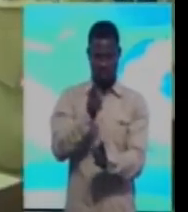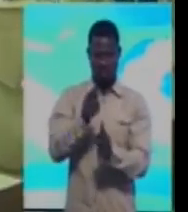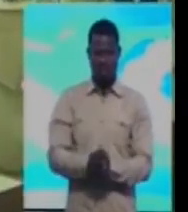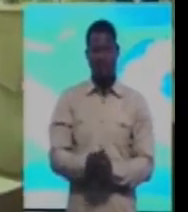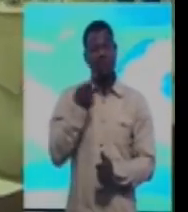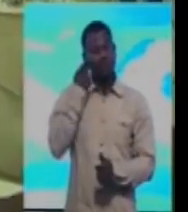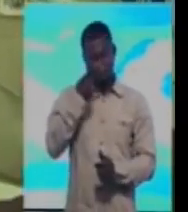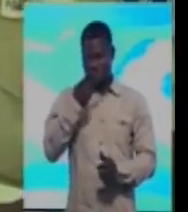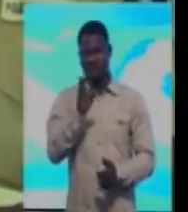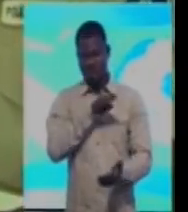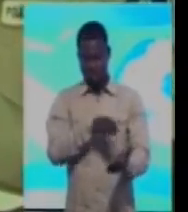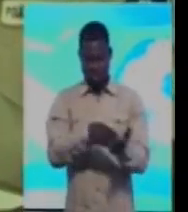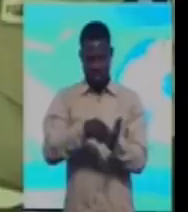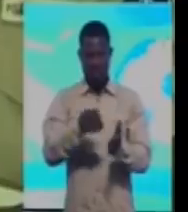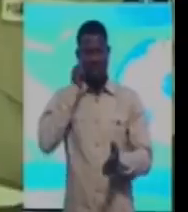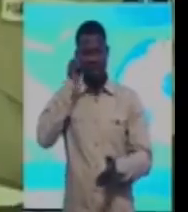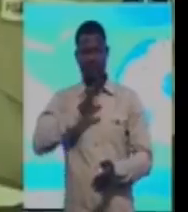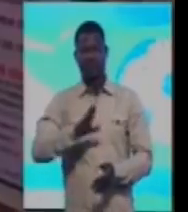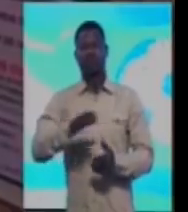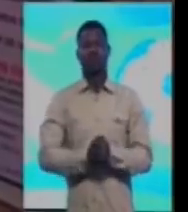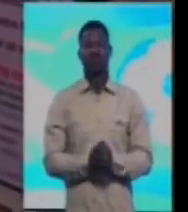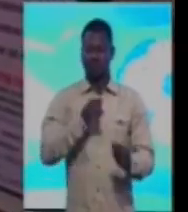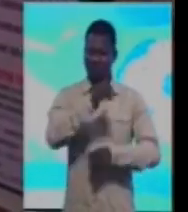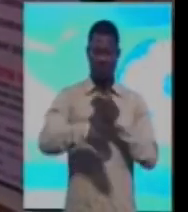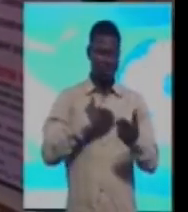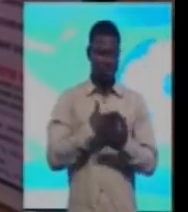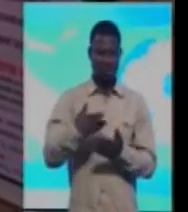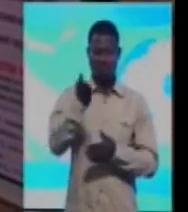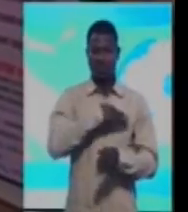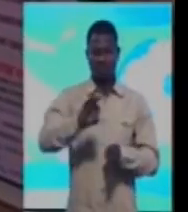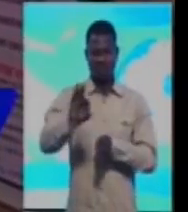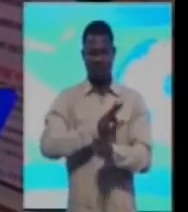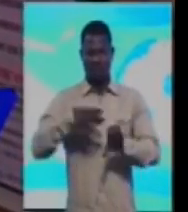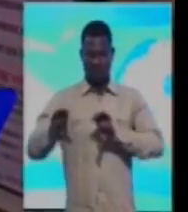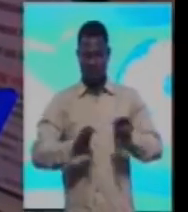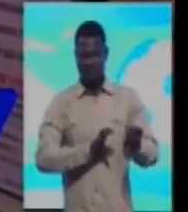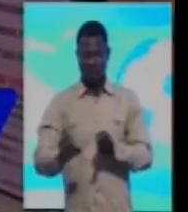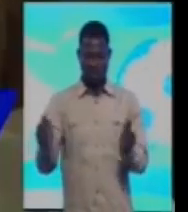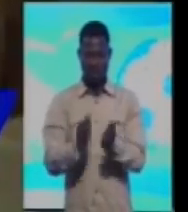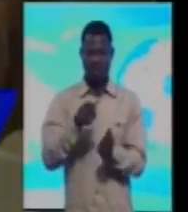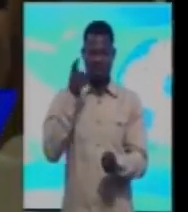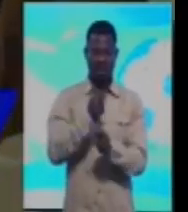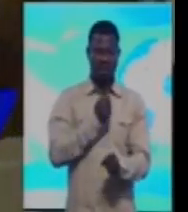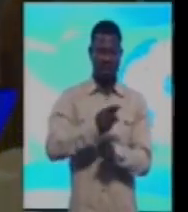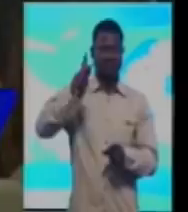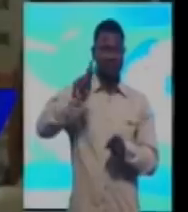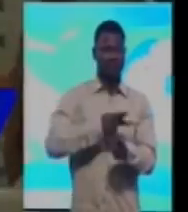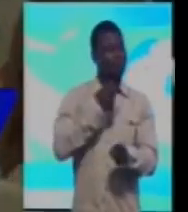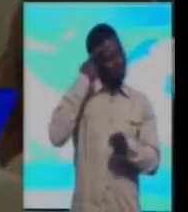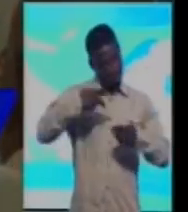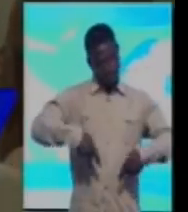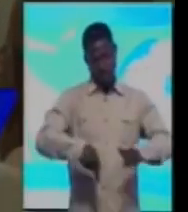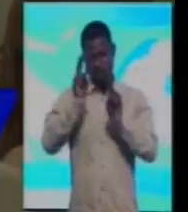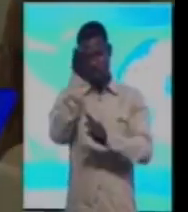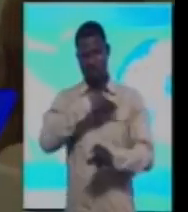la vulnérabilité des femmes. Tous les modules dispensés ont été accompagnés de travaux pratiques pour permettre aux